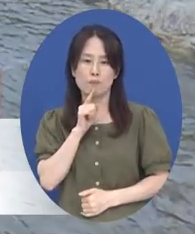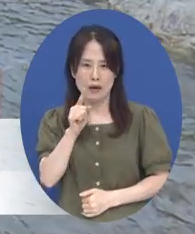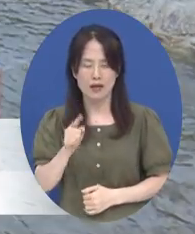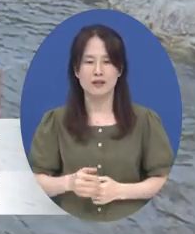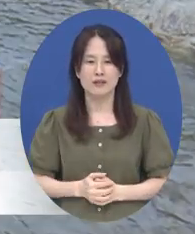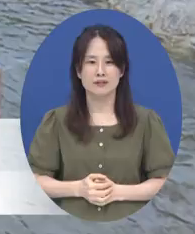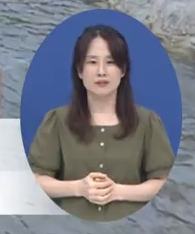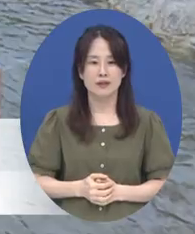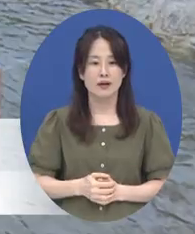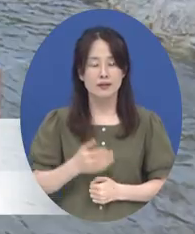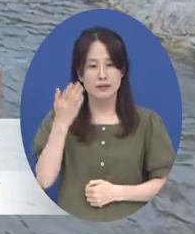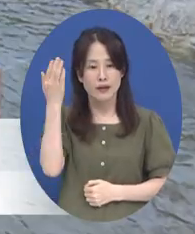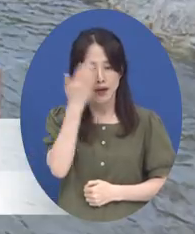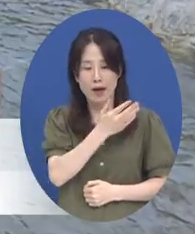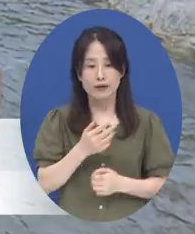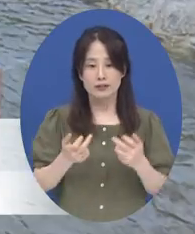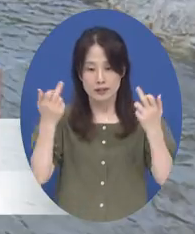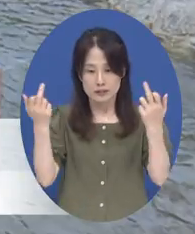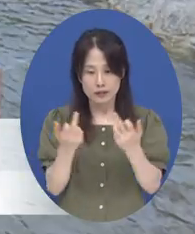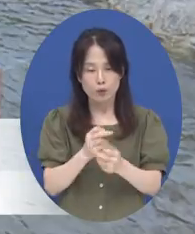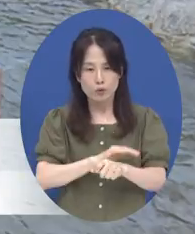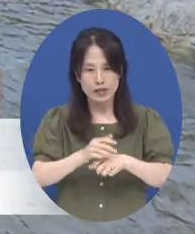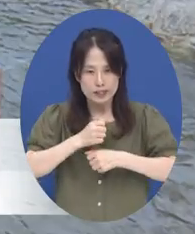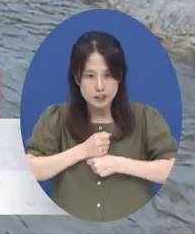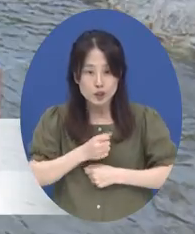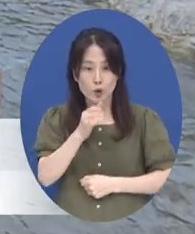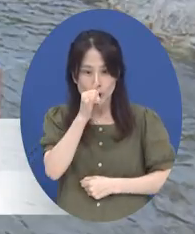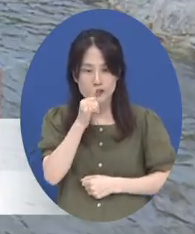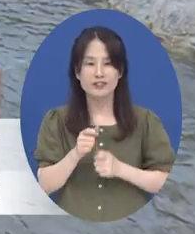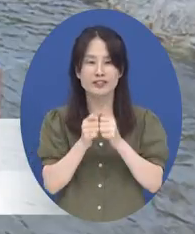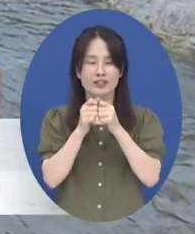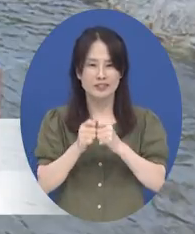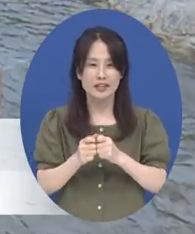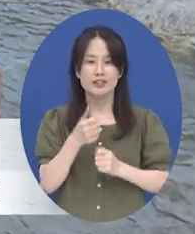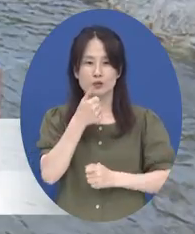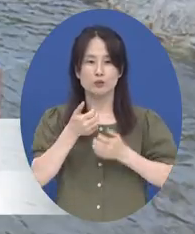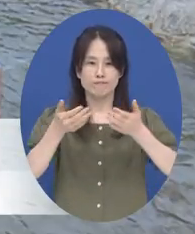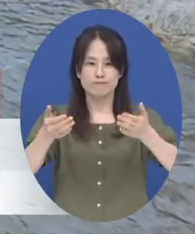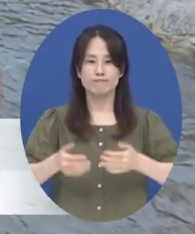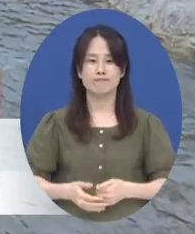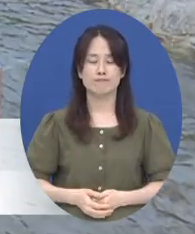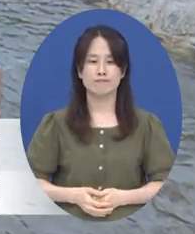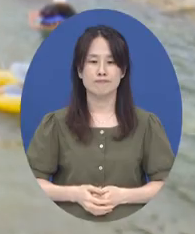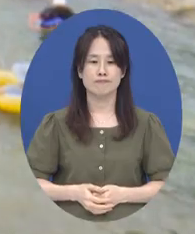확연히 달라진 청정계곡이 잘 유지되고 있는지 김태희 기자가 현장을 다녀왔습니다.